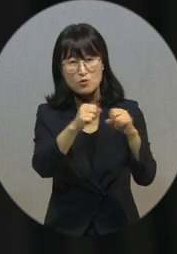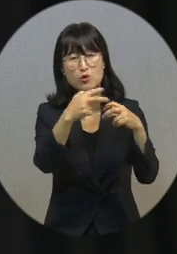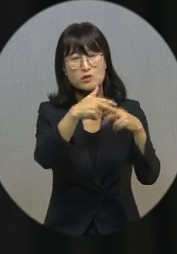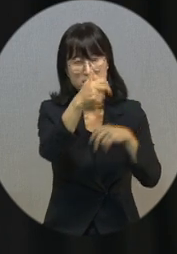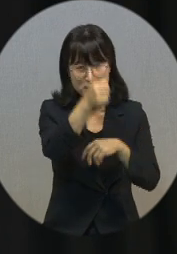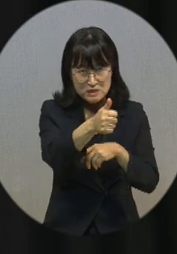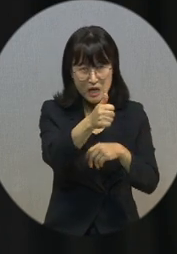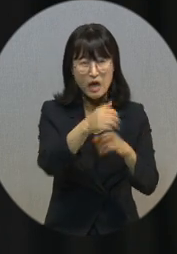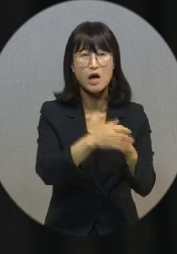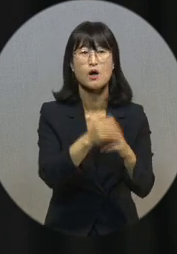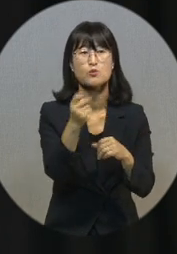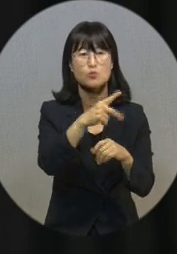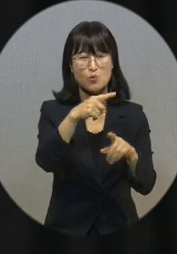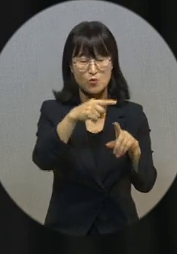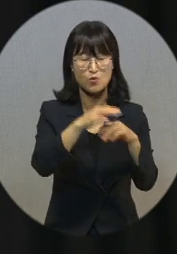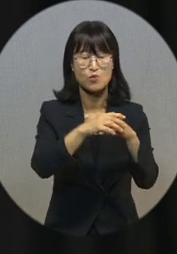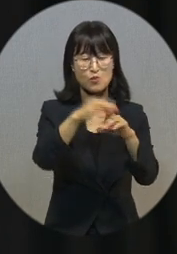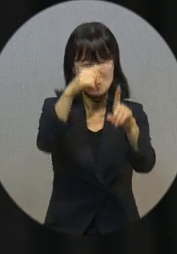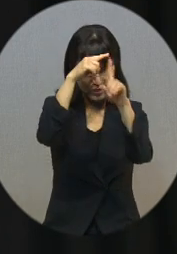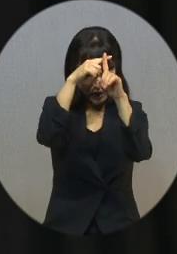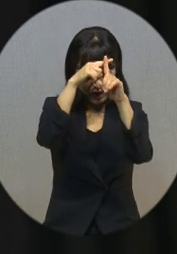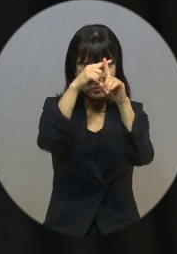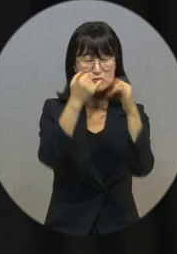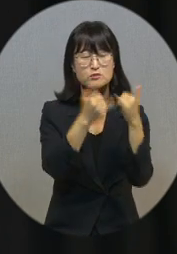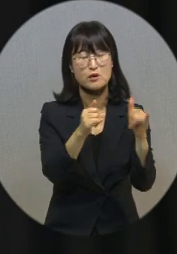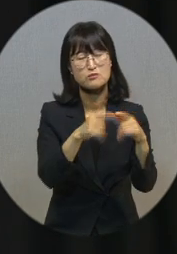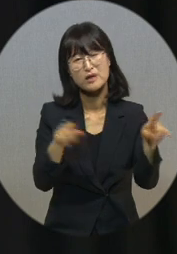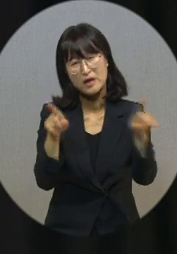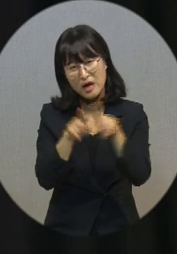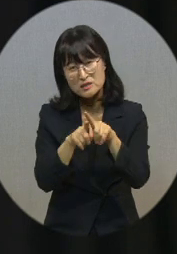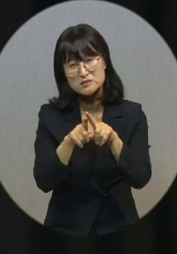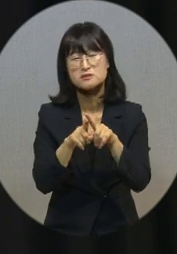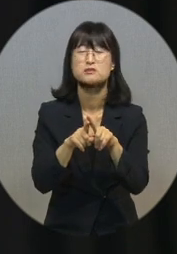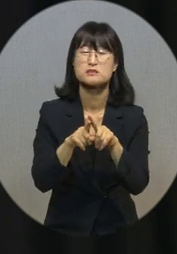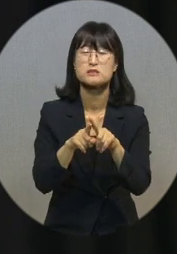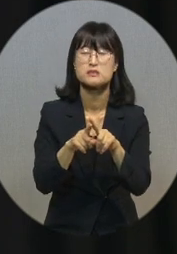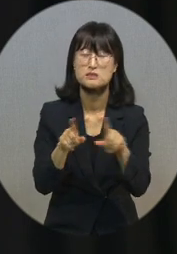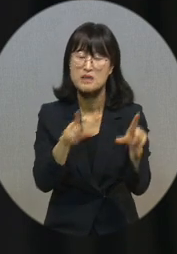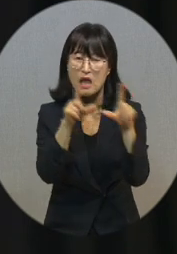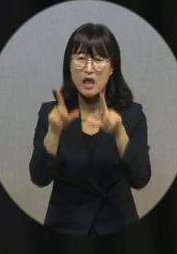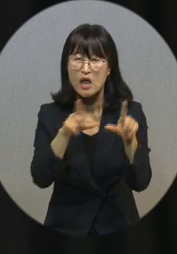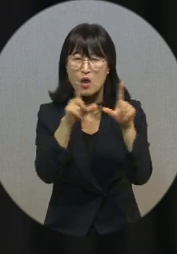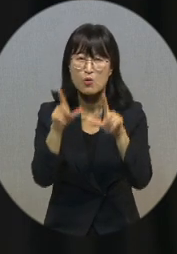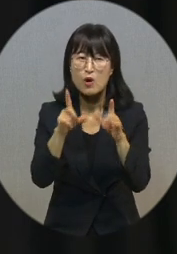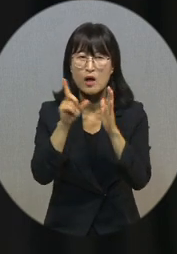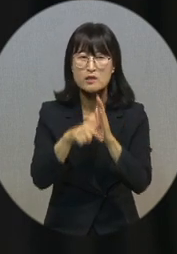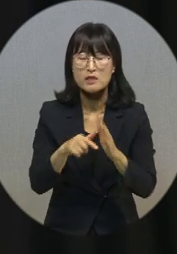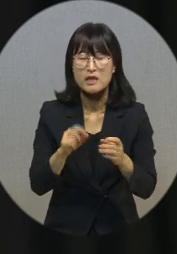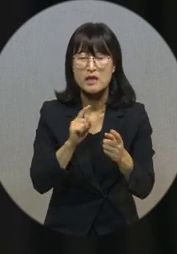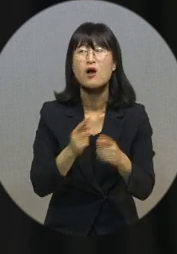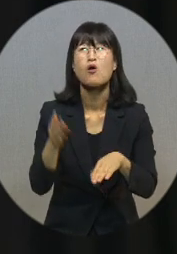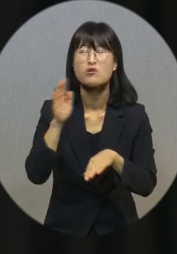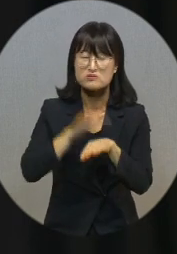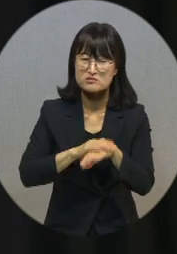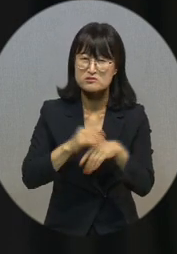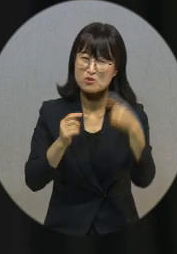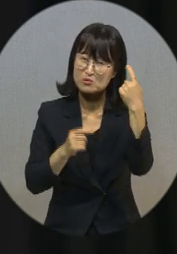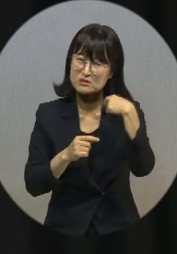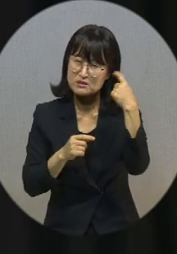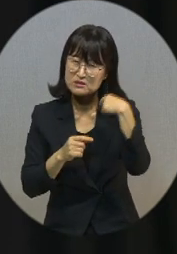생활을 했었던 것 같고요. 네. 그런 부분에서 좀 직접 느꼈던 부분도 많은 것 같습니다. 예. 아,